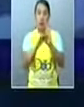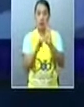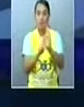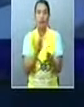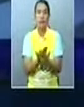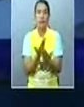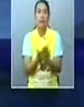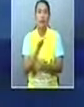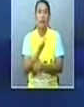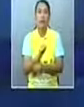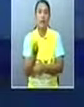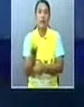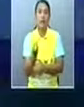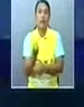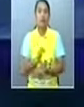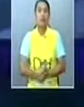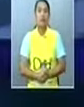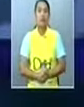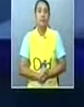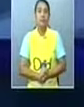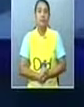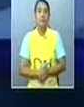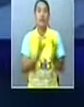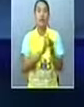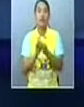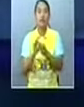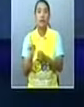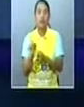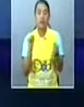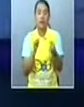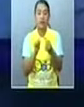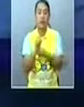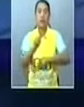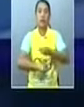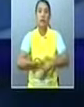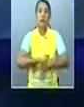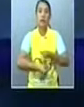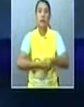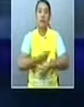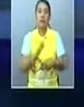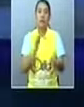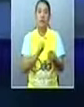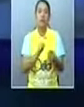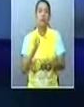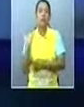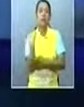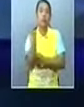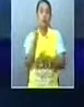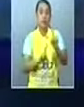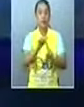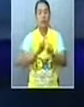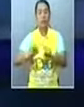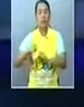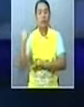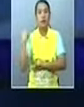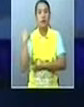าไว้ประเด็นดังกล่าวเนี่ยนะคะก็เลยส่งผลทำให้มีทิศทางของแรงเทขายออกมาในตลาดหุ้นทั่วโลกไม่เว้นแม้กระทั่ง